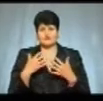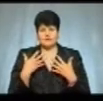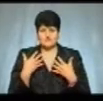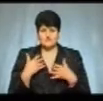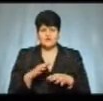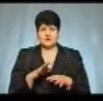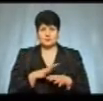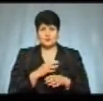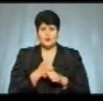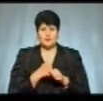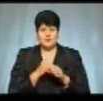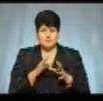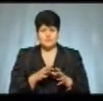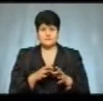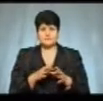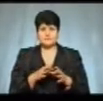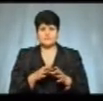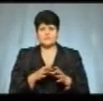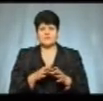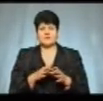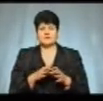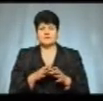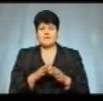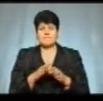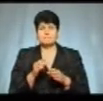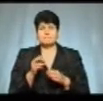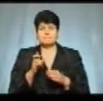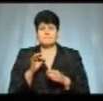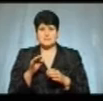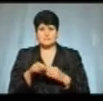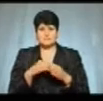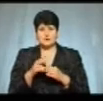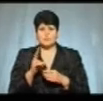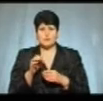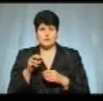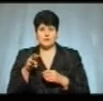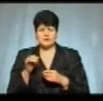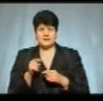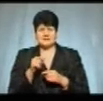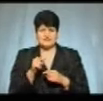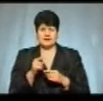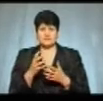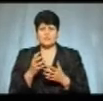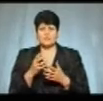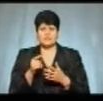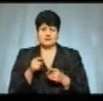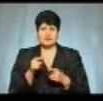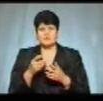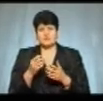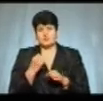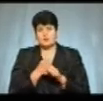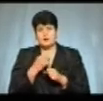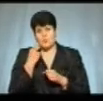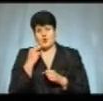пройшли відповідну обробку. Так, підлягають вони біознезараженню, компостуванню, з них утворюється покращувач грудів, який можна